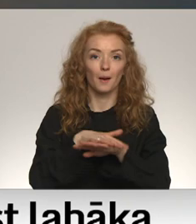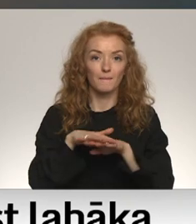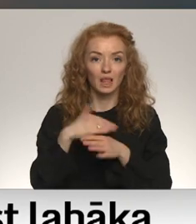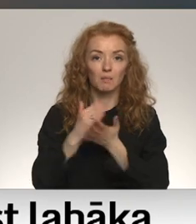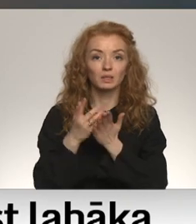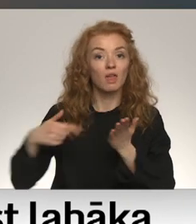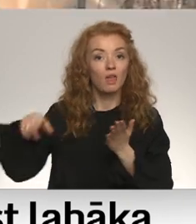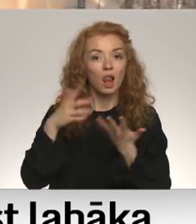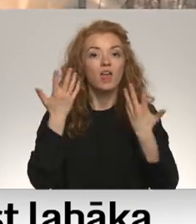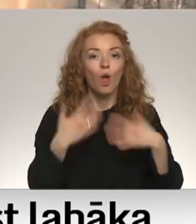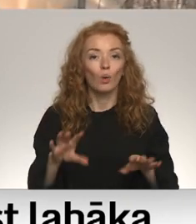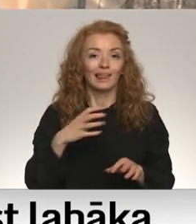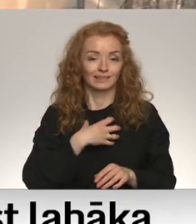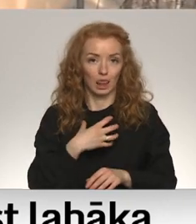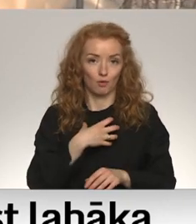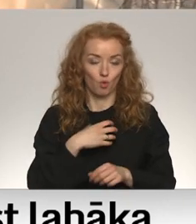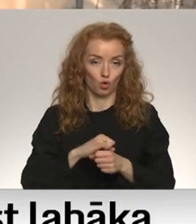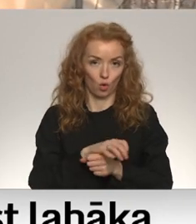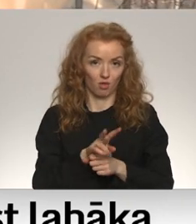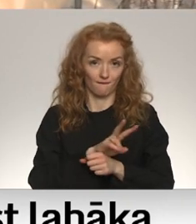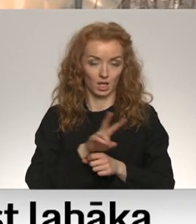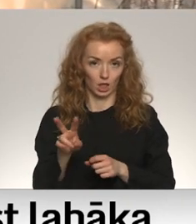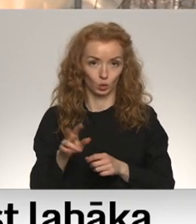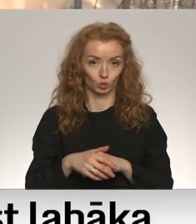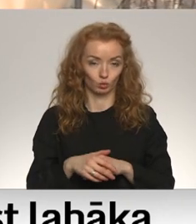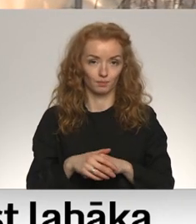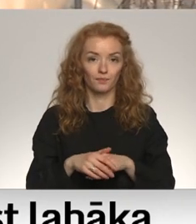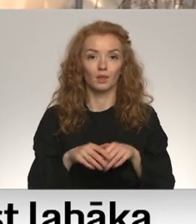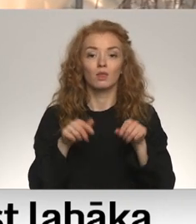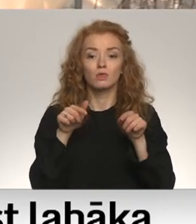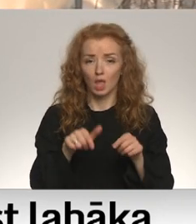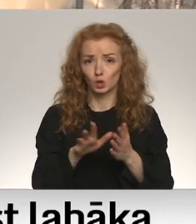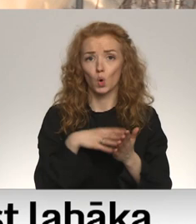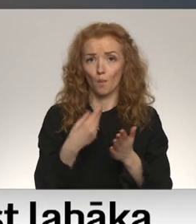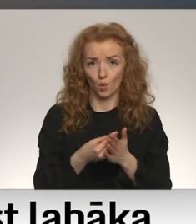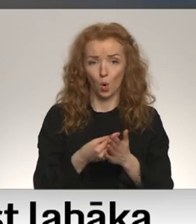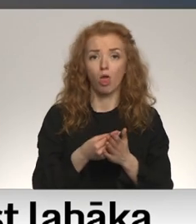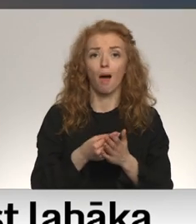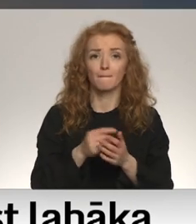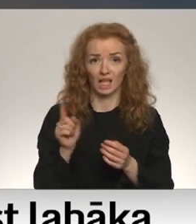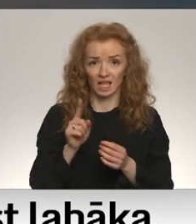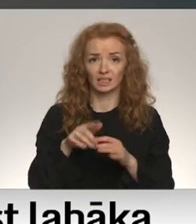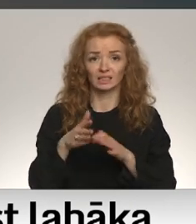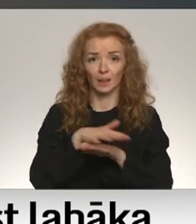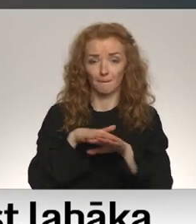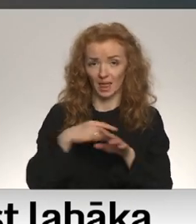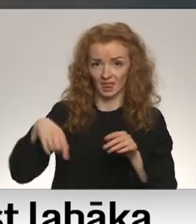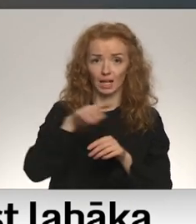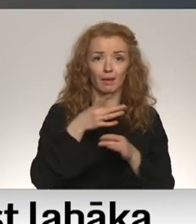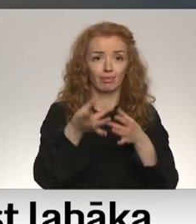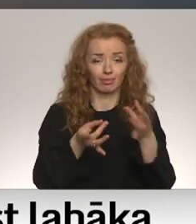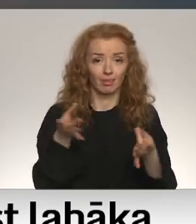pārslimojusi COVID-19. COVID infekcija joprojām cirkulē sabiedrībā un mēs varam ar viņu